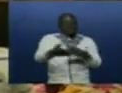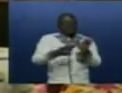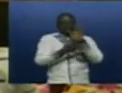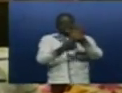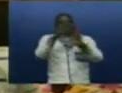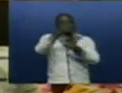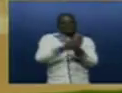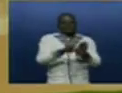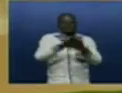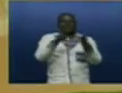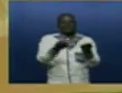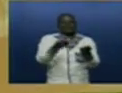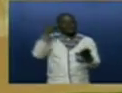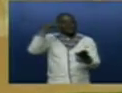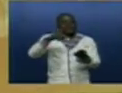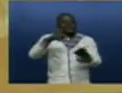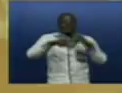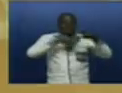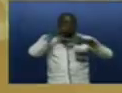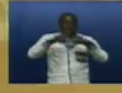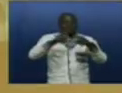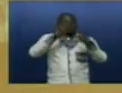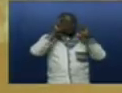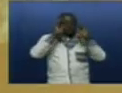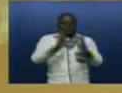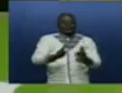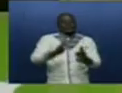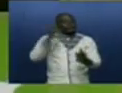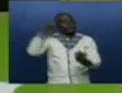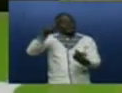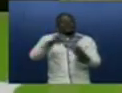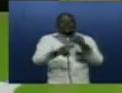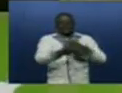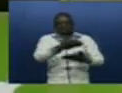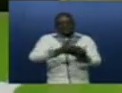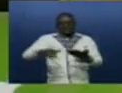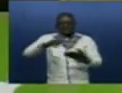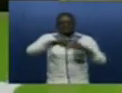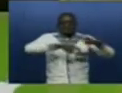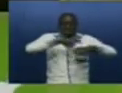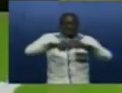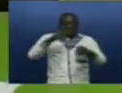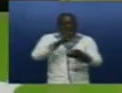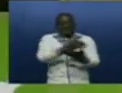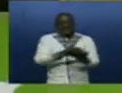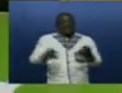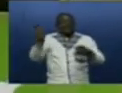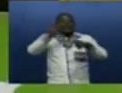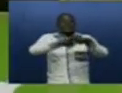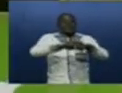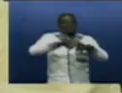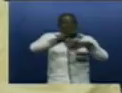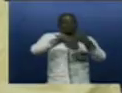l'ouvrage qui se veut scientifique, le professeur Augustin Louada a fait quelques analyses et noté des manquements, notamment pour